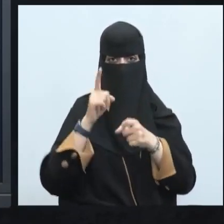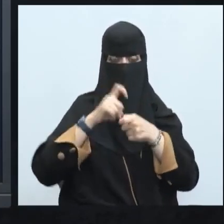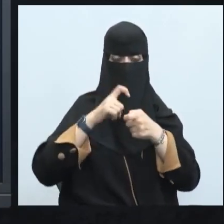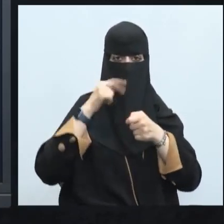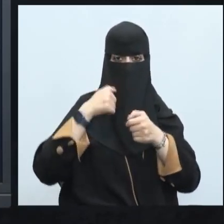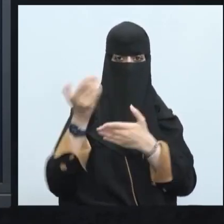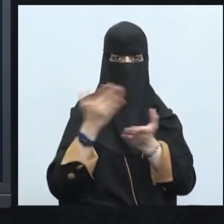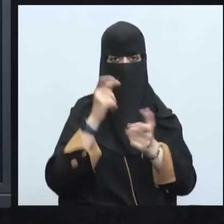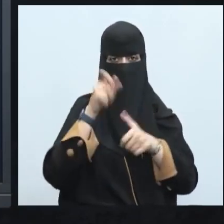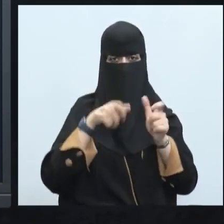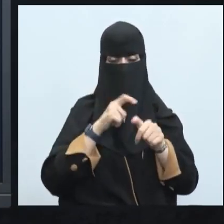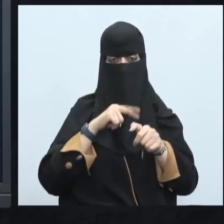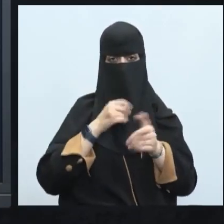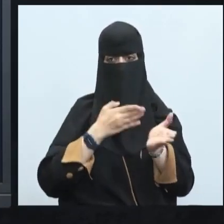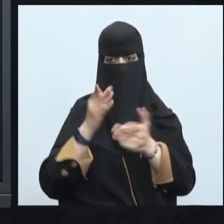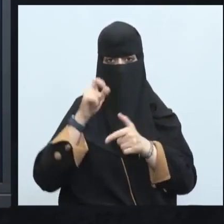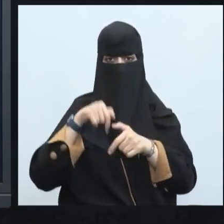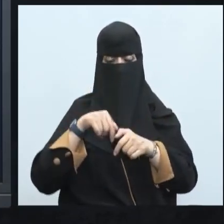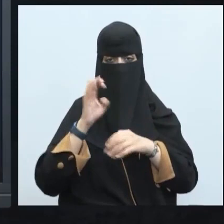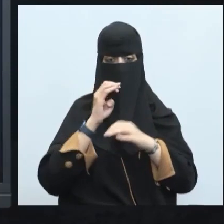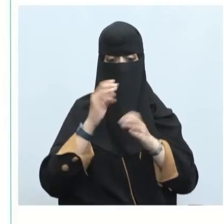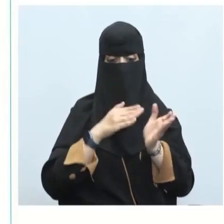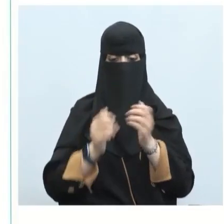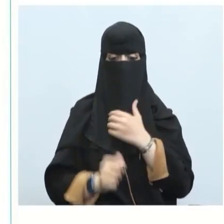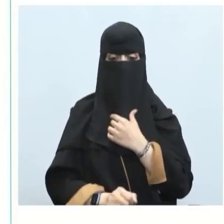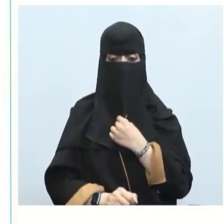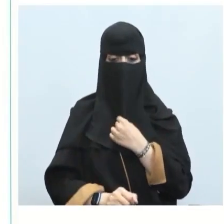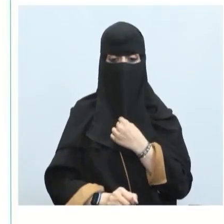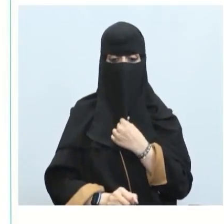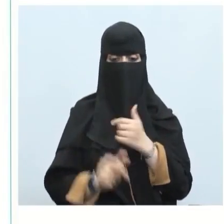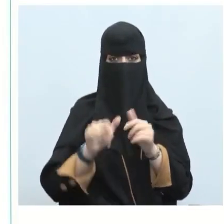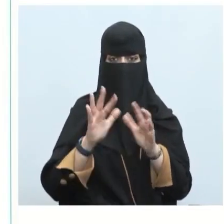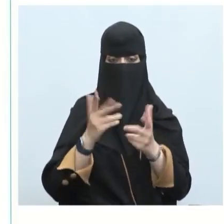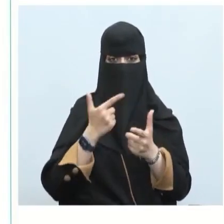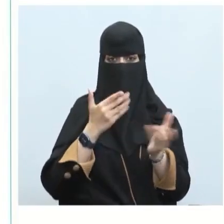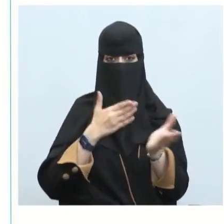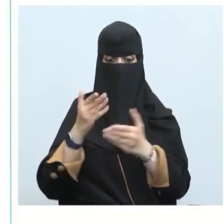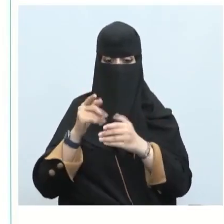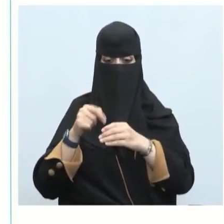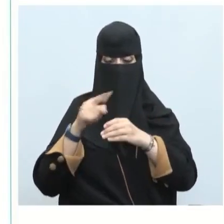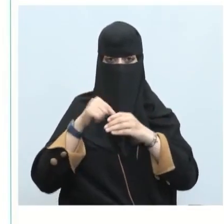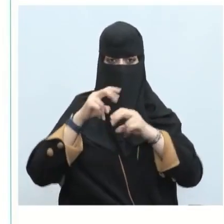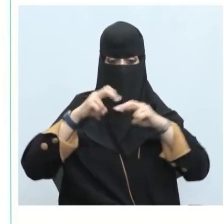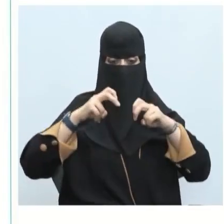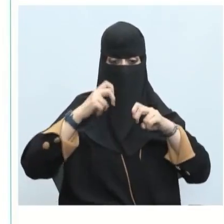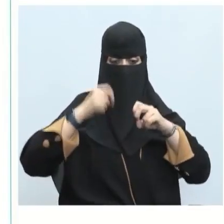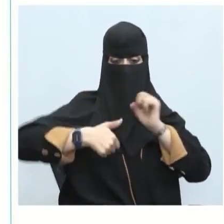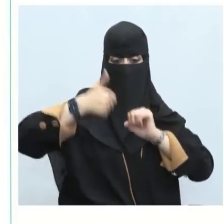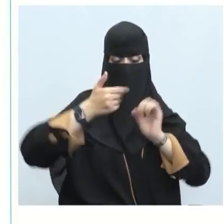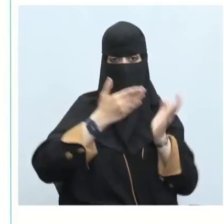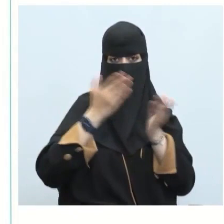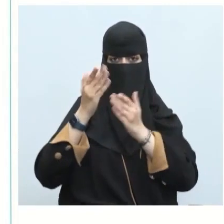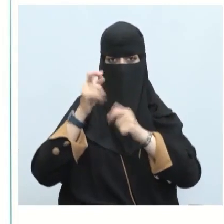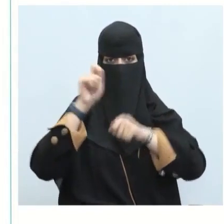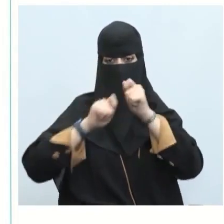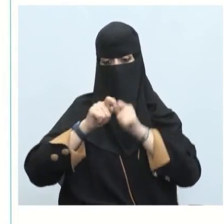الزوار لزياره الموقع الالكتروني كيف تقدم محركات البحث افضل